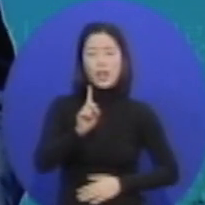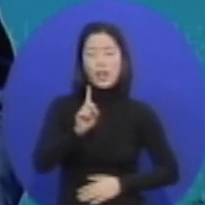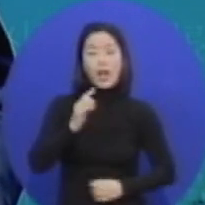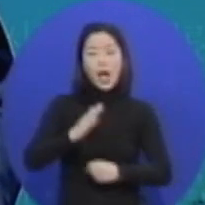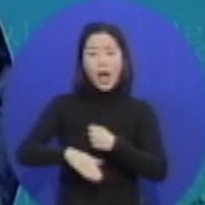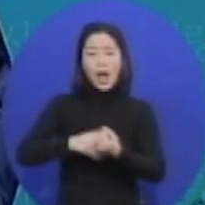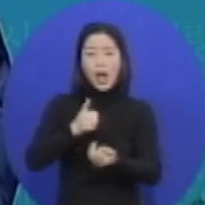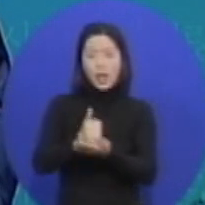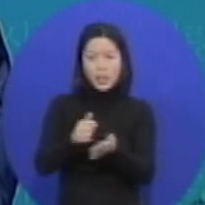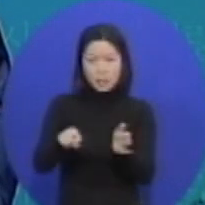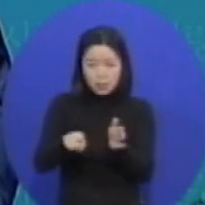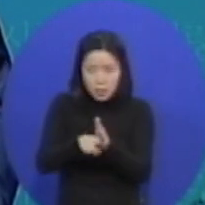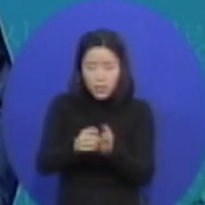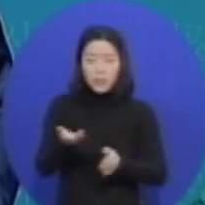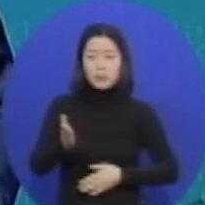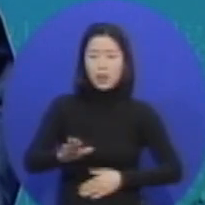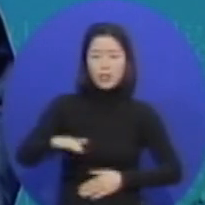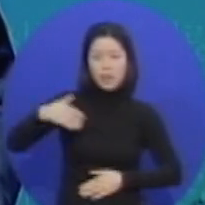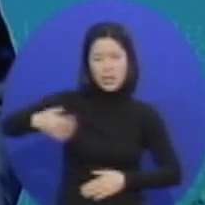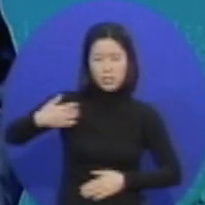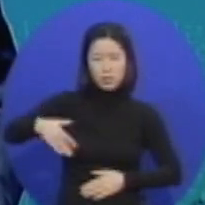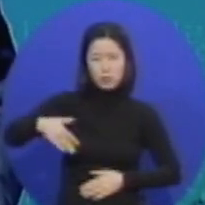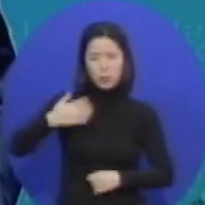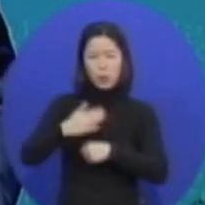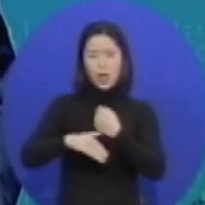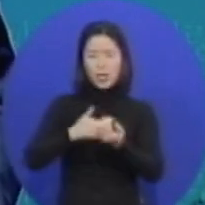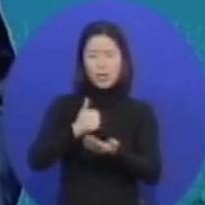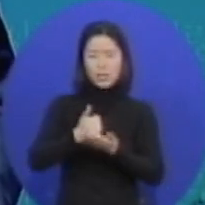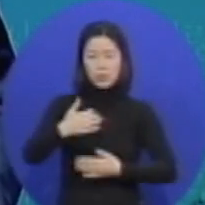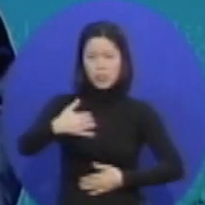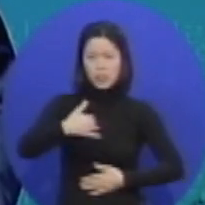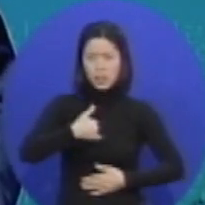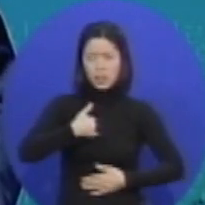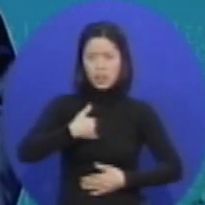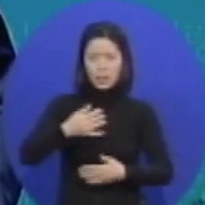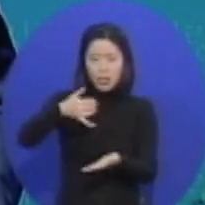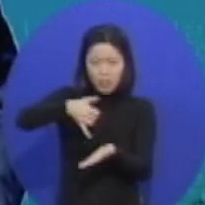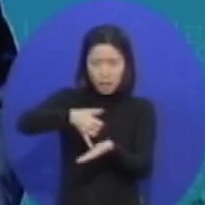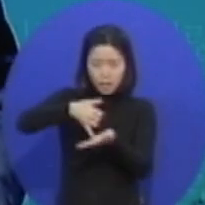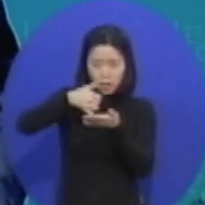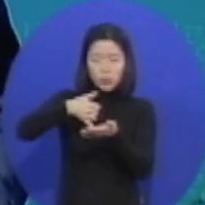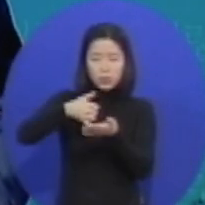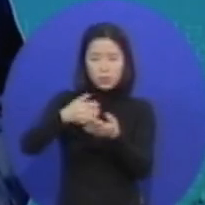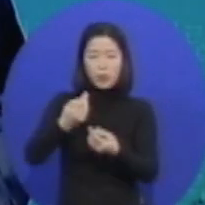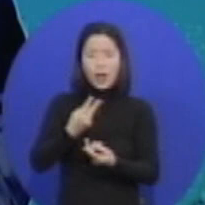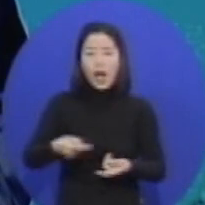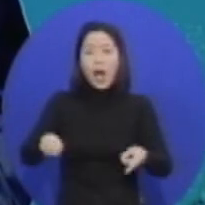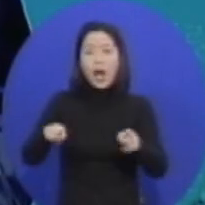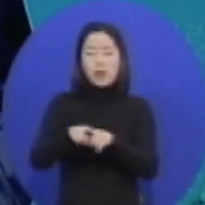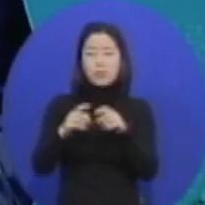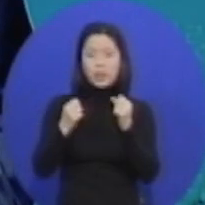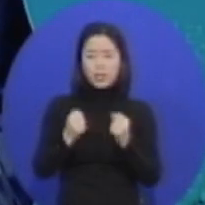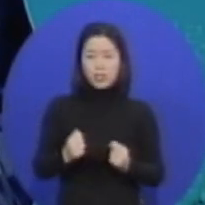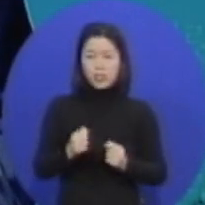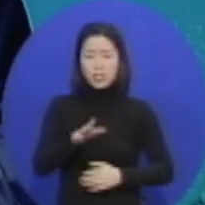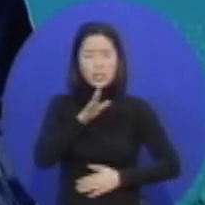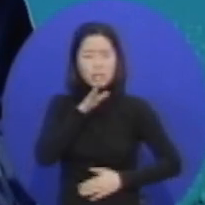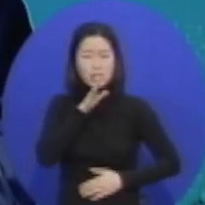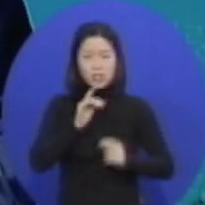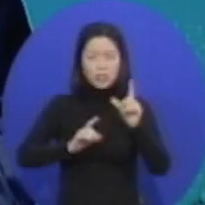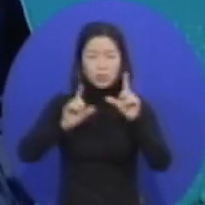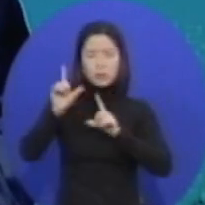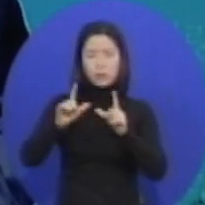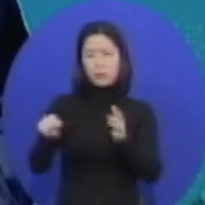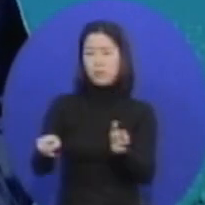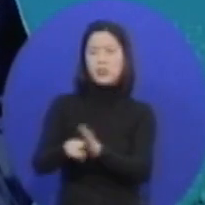믿지만 아직도 하나님이 네게 인격적 으로 나와 함께 계시는 실제라고 아직 믿고 있는 걸 아니기